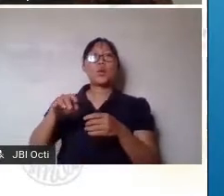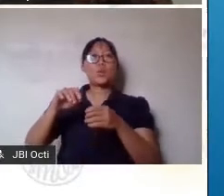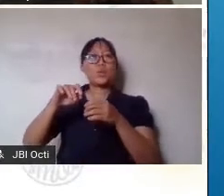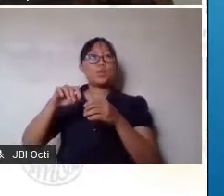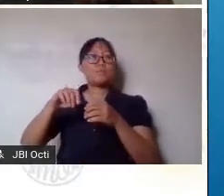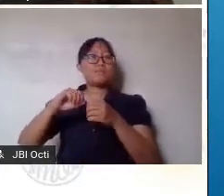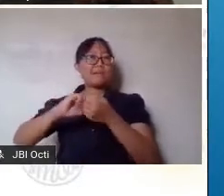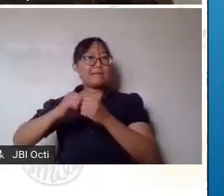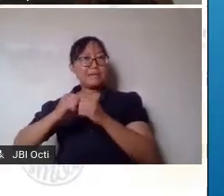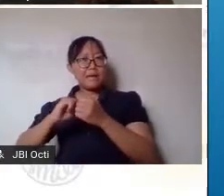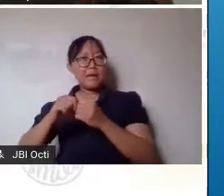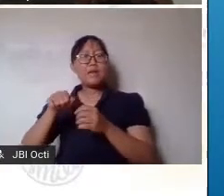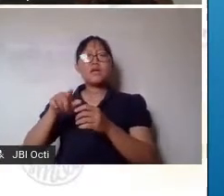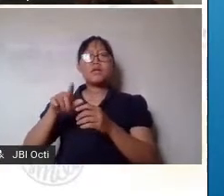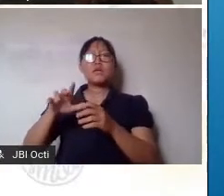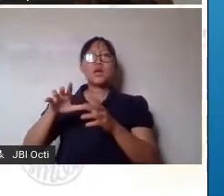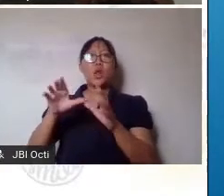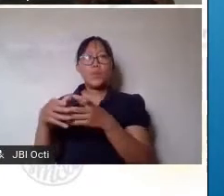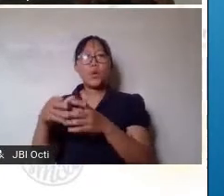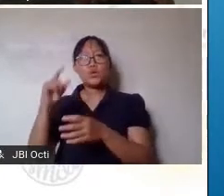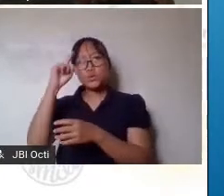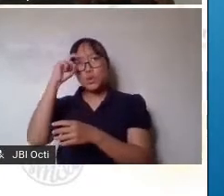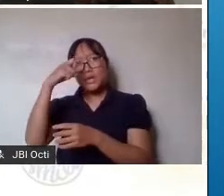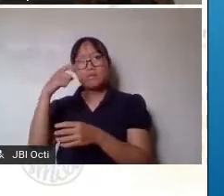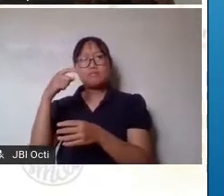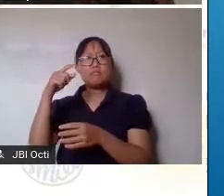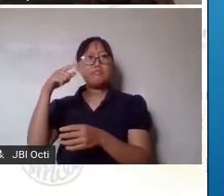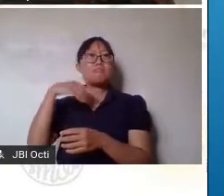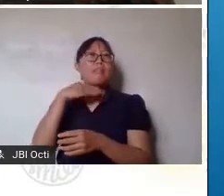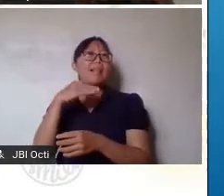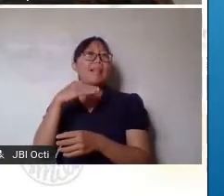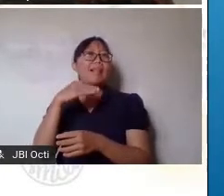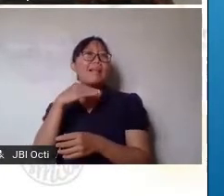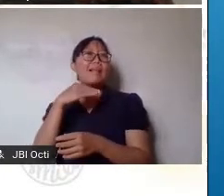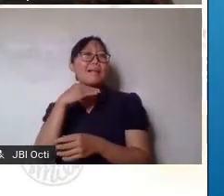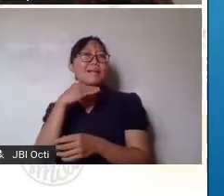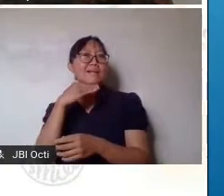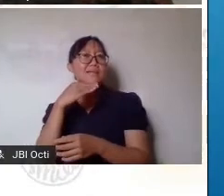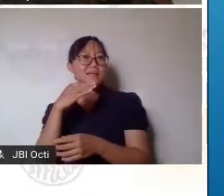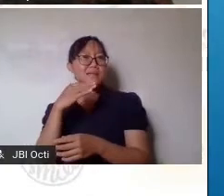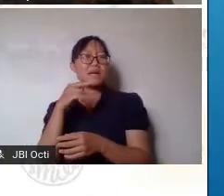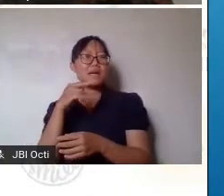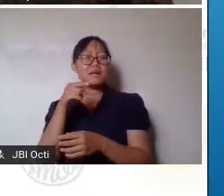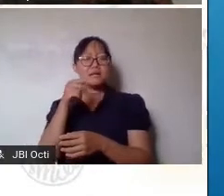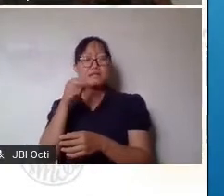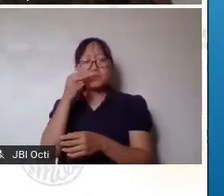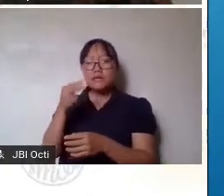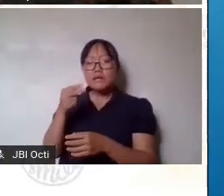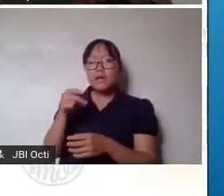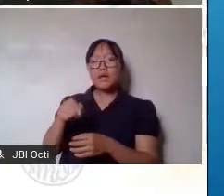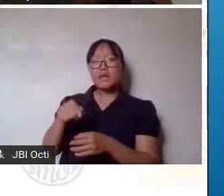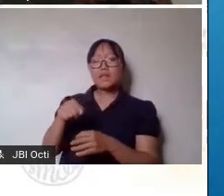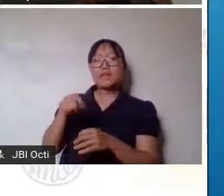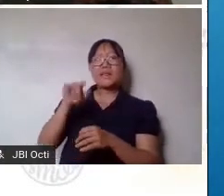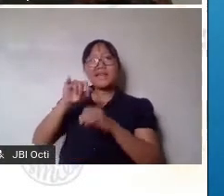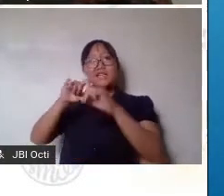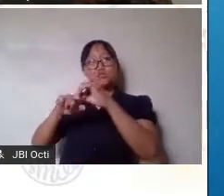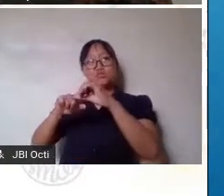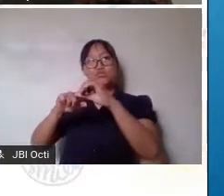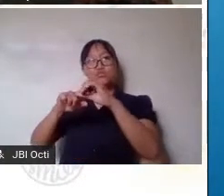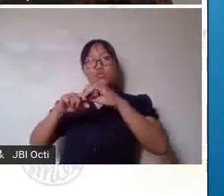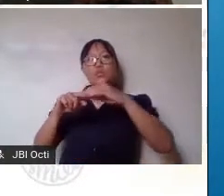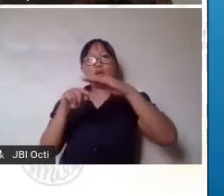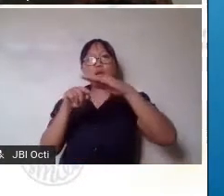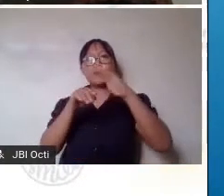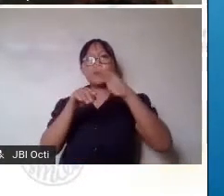kesulitan belajar di mana IQ anak itu berada di bawah level normal, penting sekali